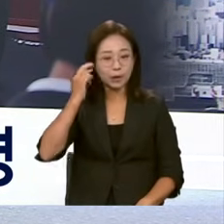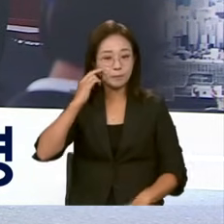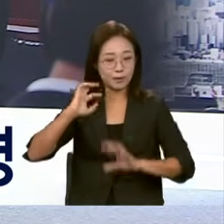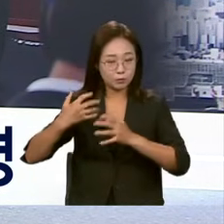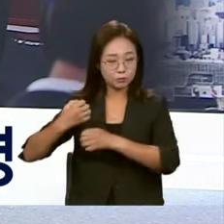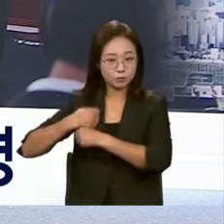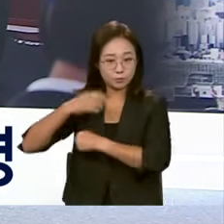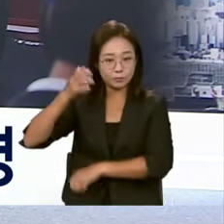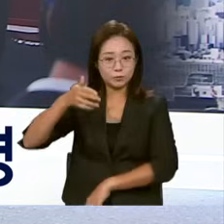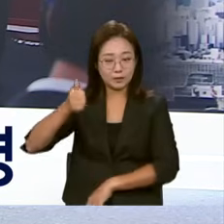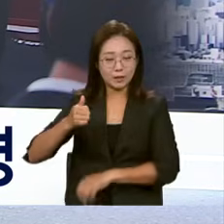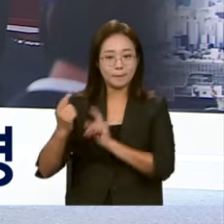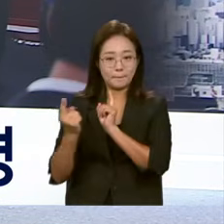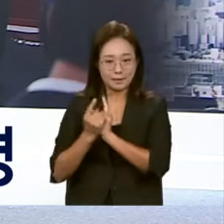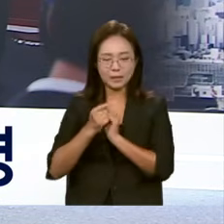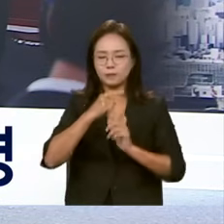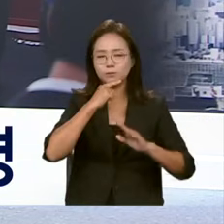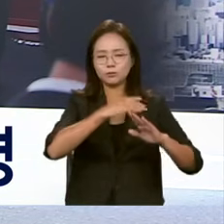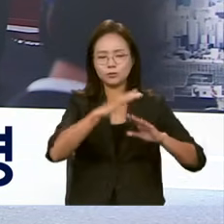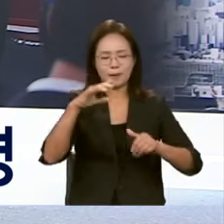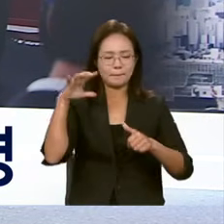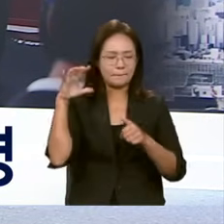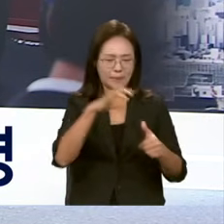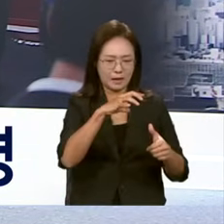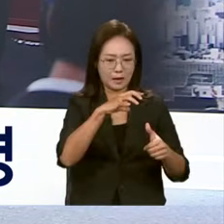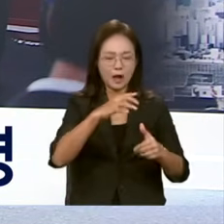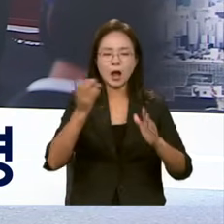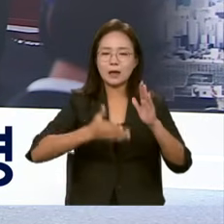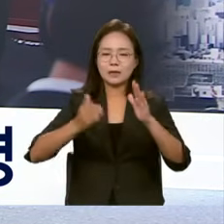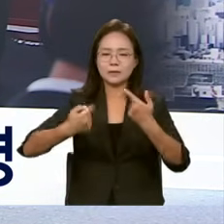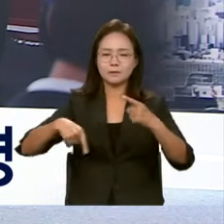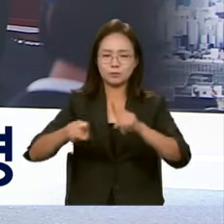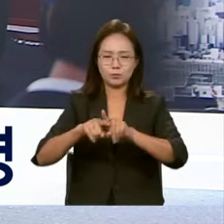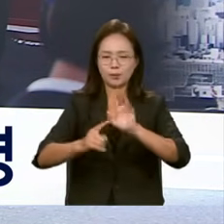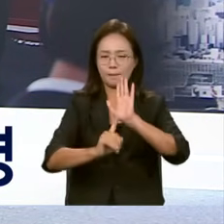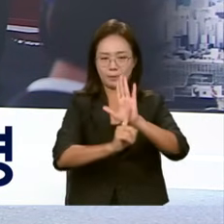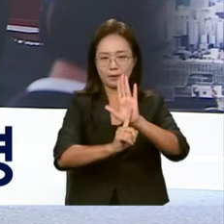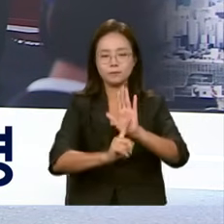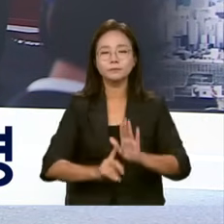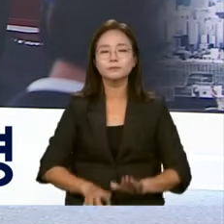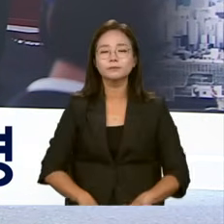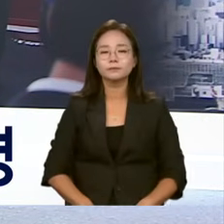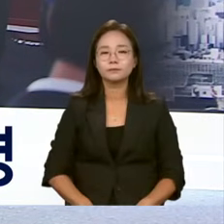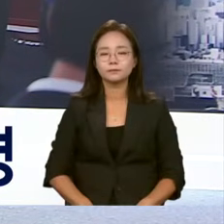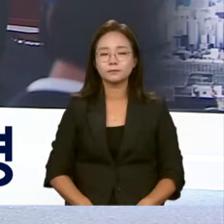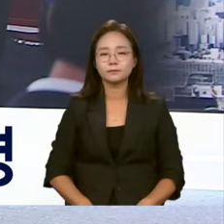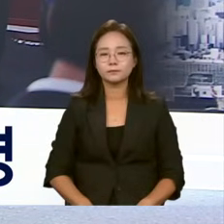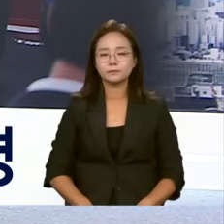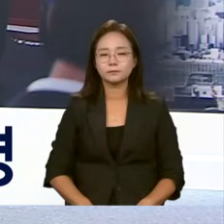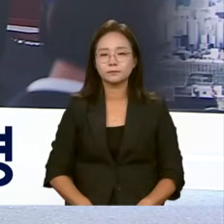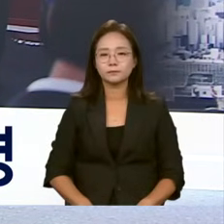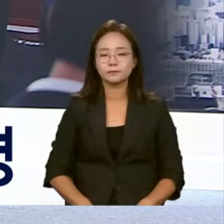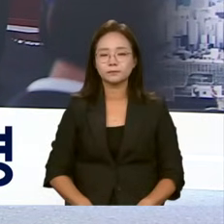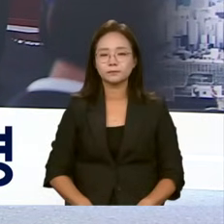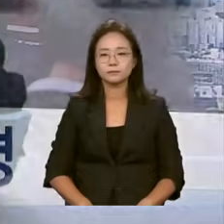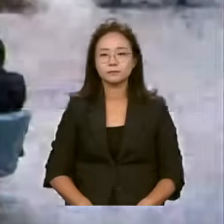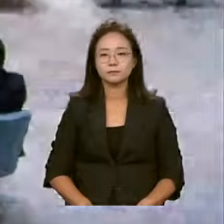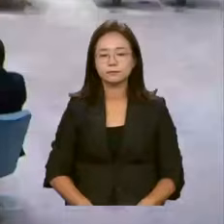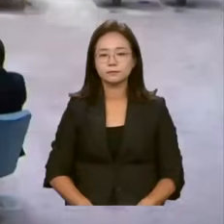국방 장관이 만나 북한을 강력하게 규탄하는 공동 성명을 발표했습니다 오늘 첫 소식은 이교욱